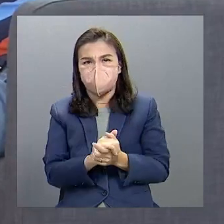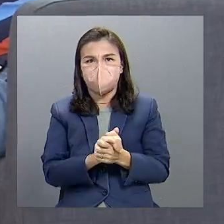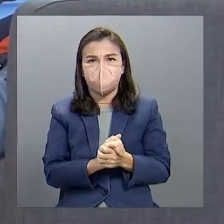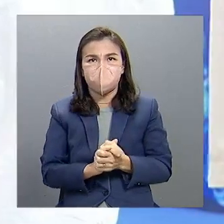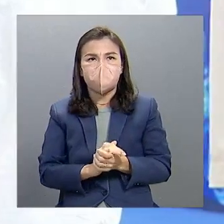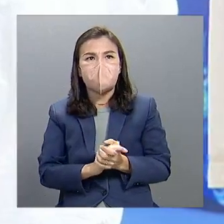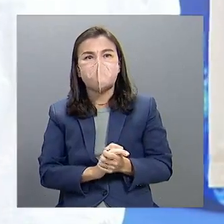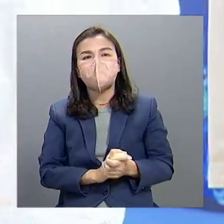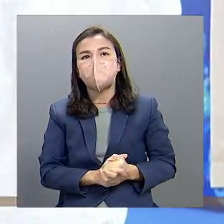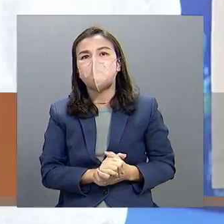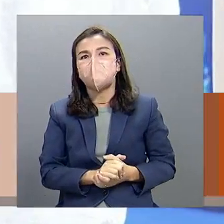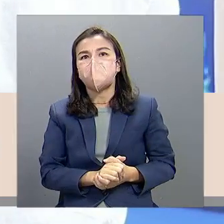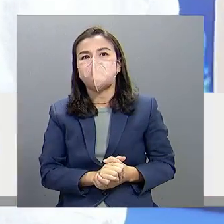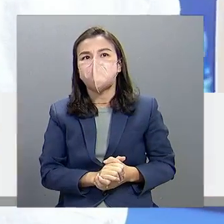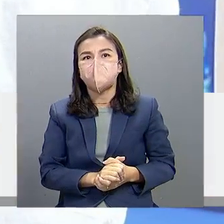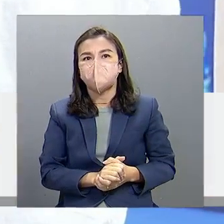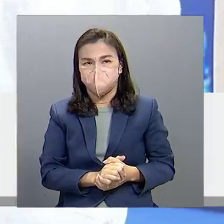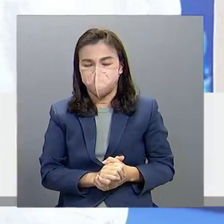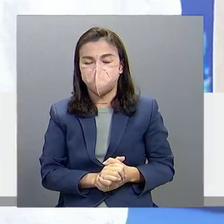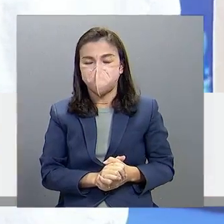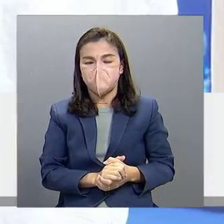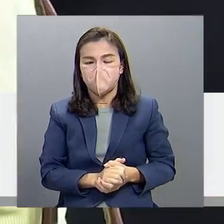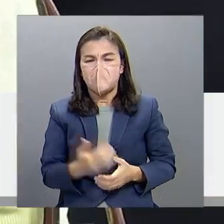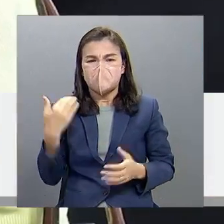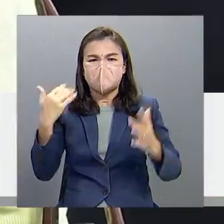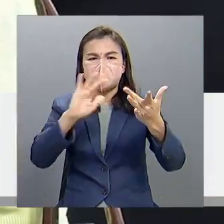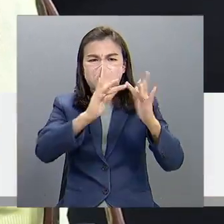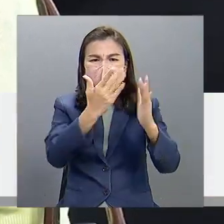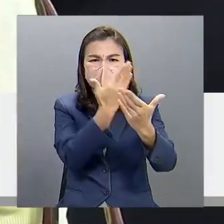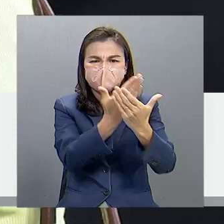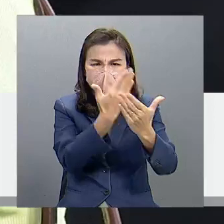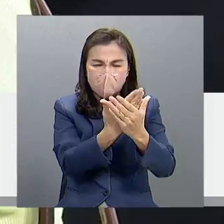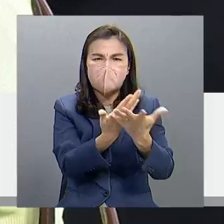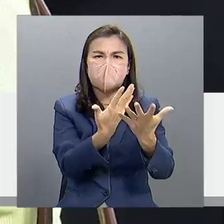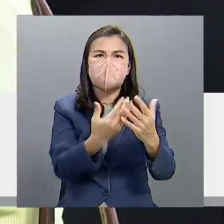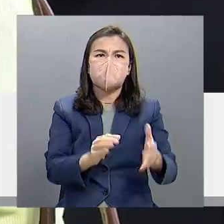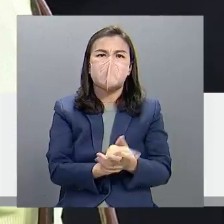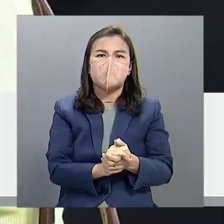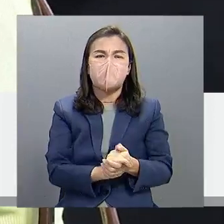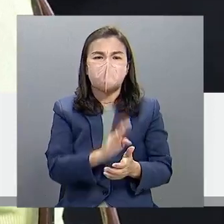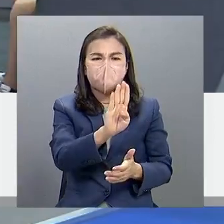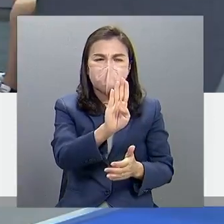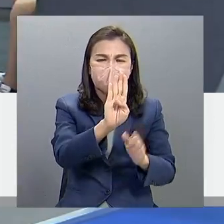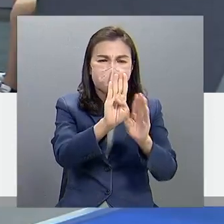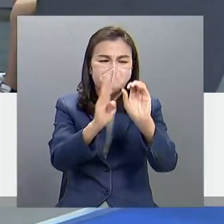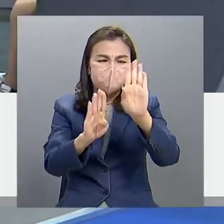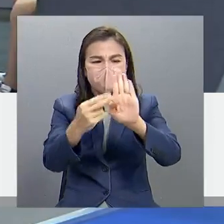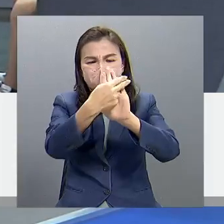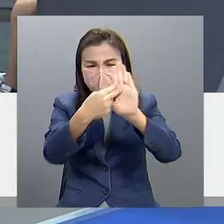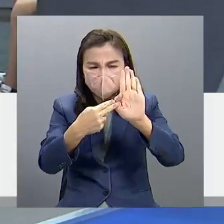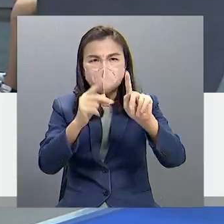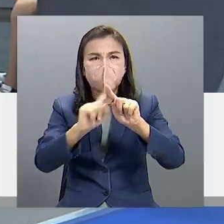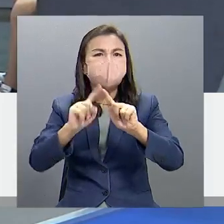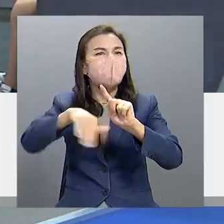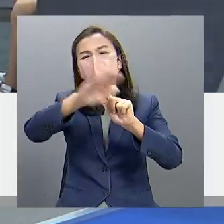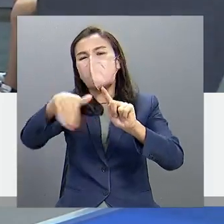การซื้อขายสินทรัพย์ดิจิทัลที่มีความผันผวนสูงทำให้กลต.เข้าไปตรวจสอบผู้บริหารบริษัทศูนย์ซื้อข